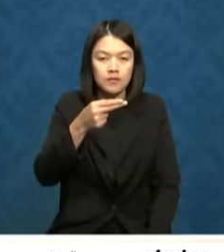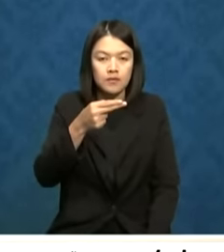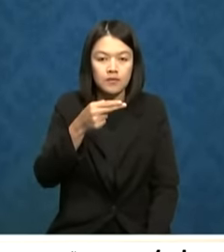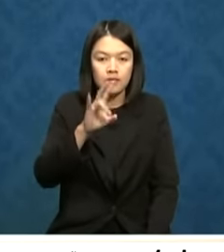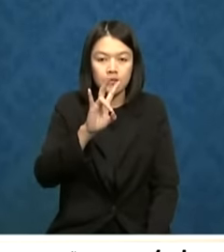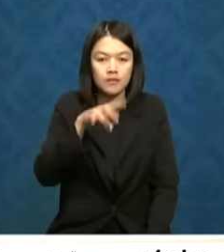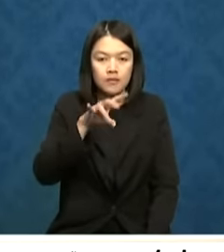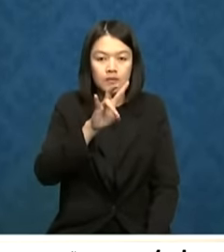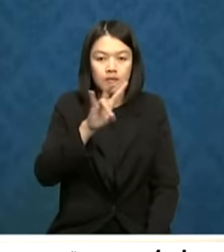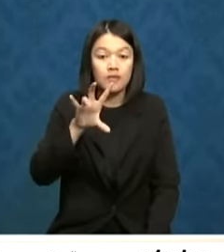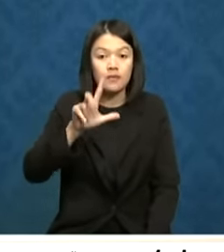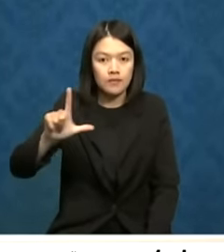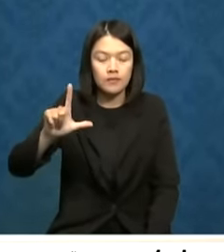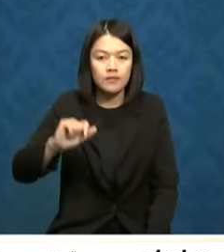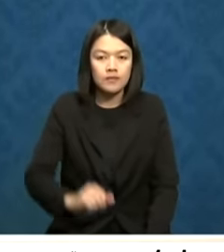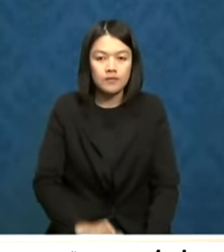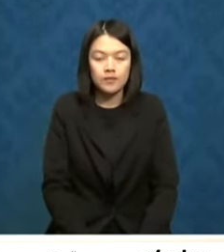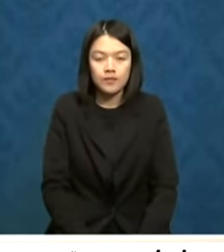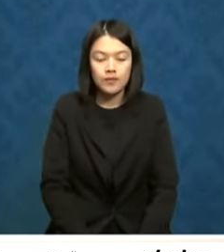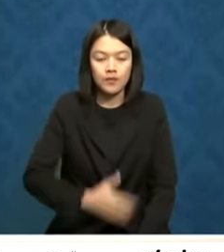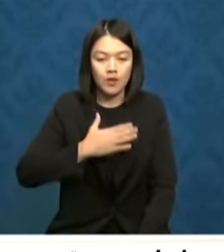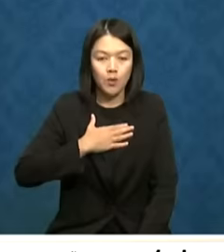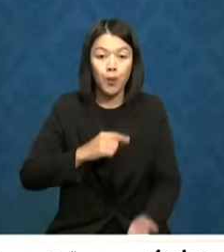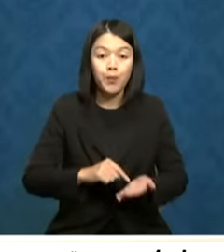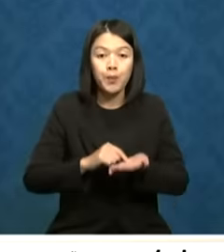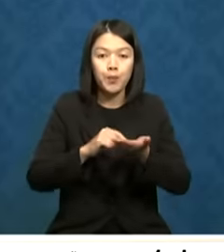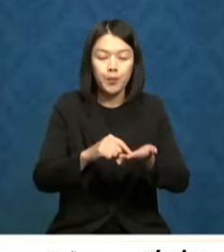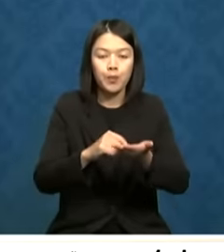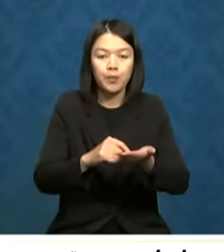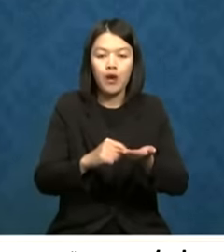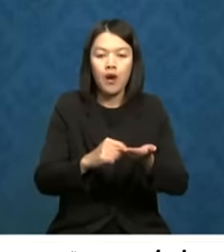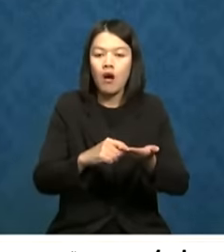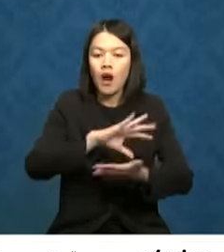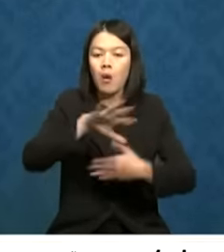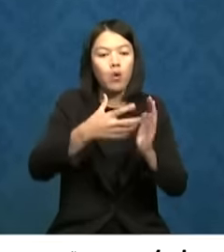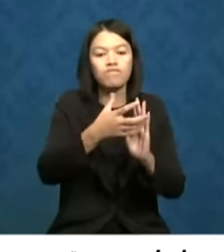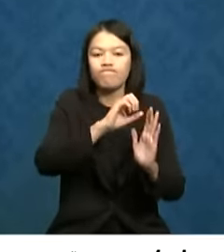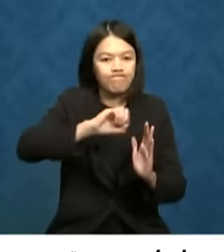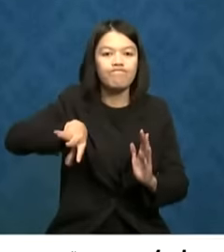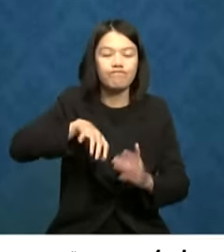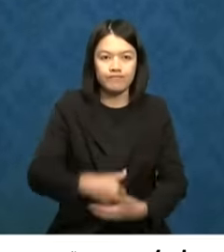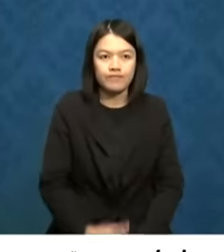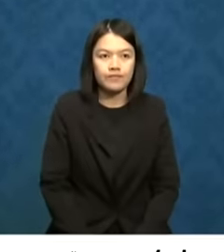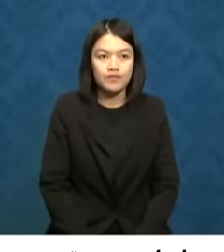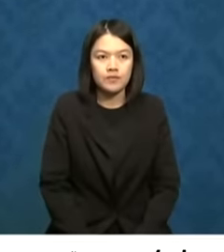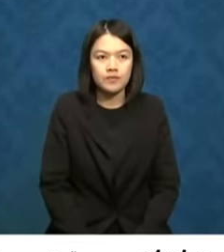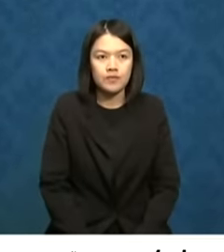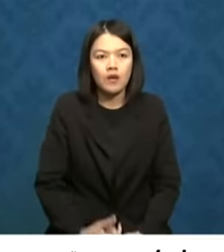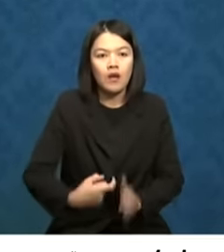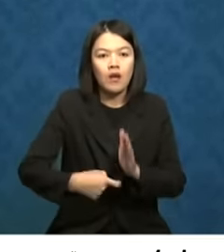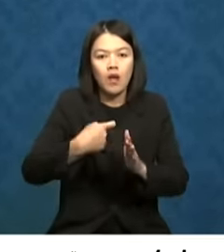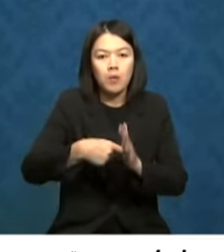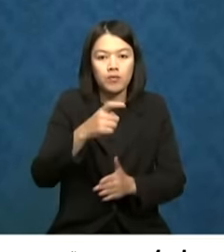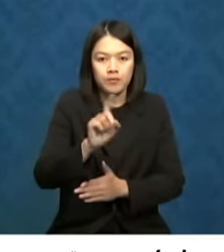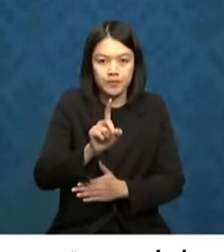7,700ล้านซึ่งผมเสนอให้ตัดทั้งหมดเหตุผลก็